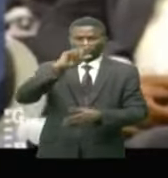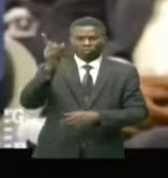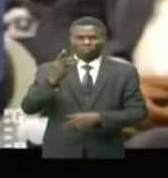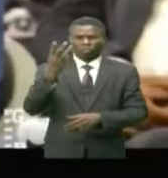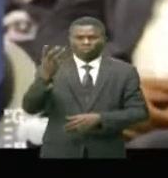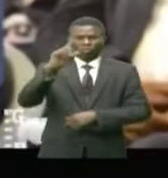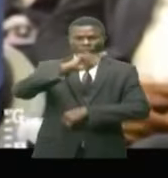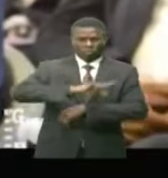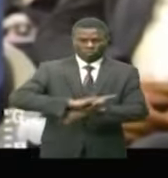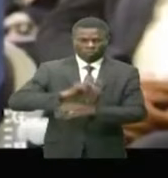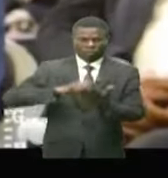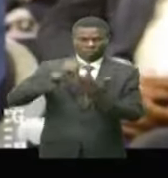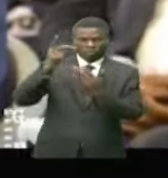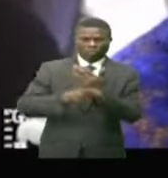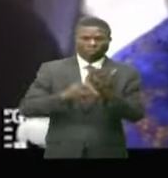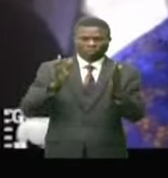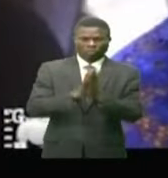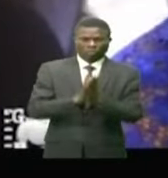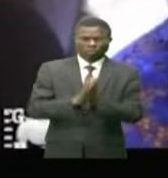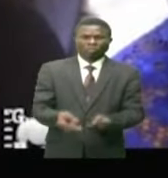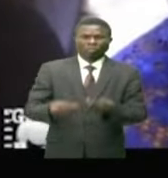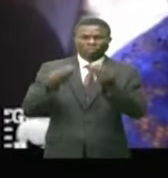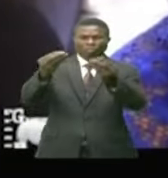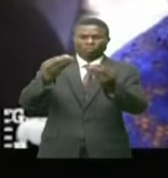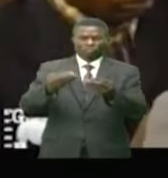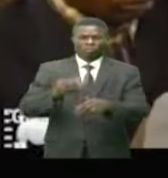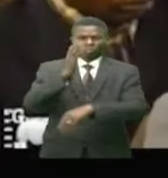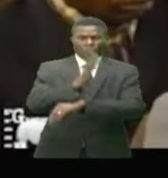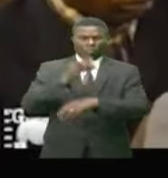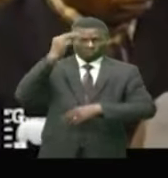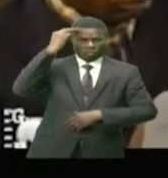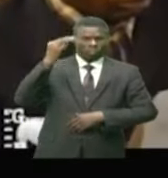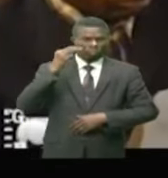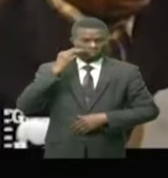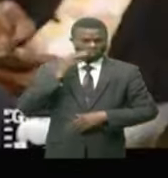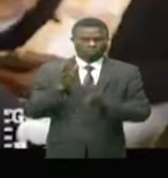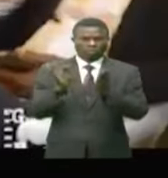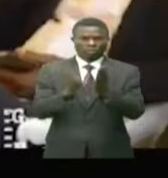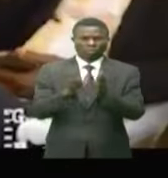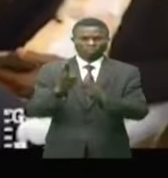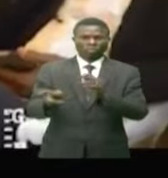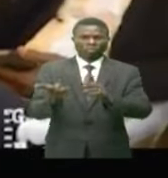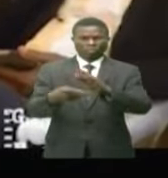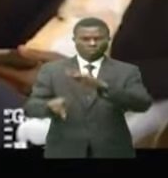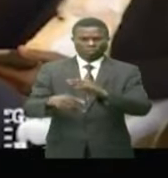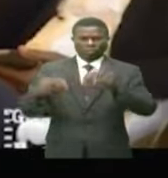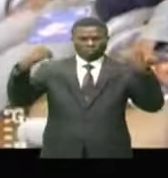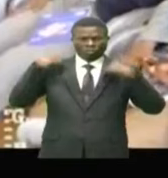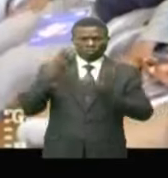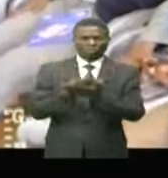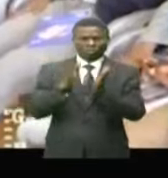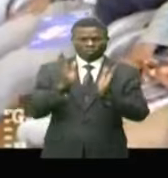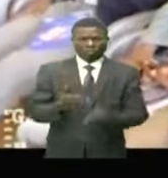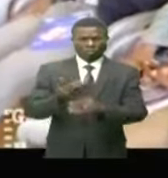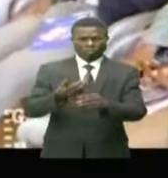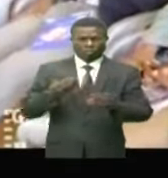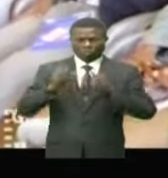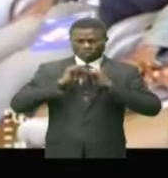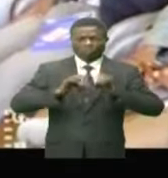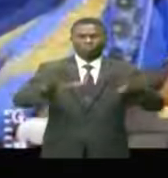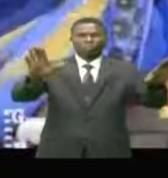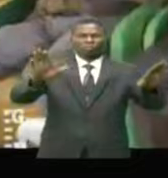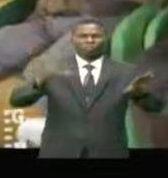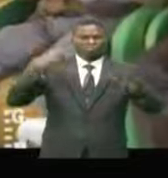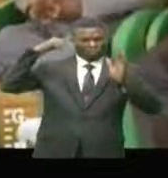attendu un projet dédié à soumettre au Conseil des ministres, puis à l'Assemblée provinciale, autorité budgétaire, avant sa promulgation par